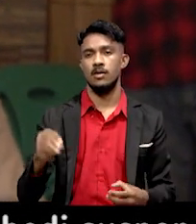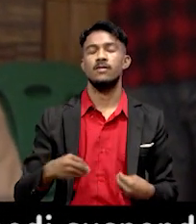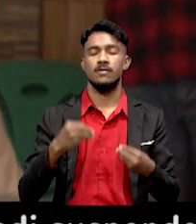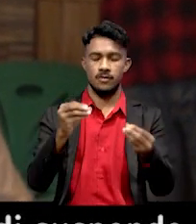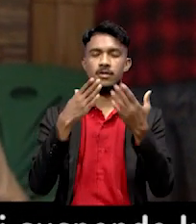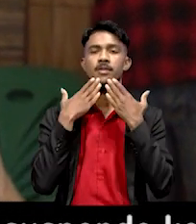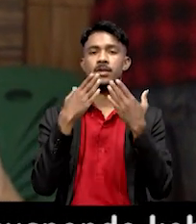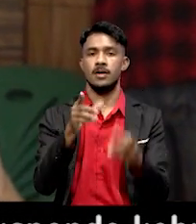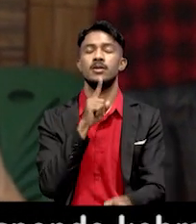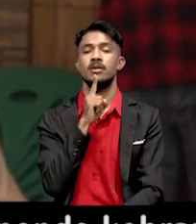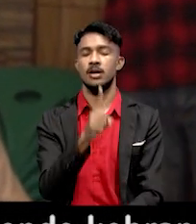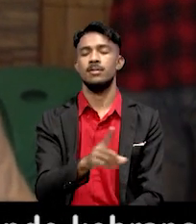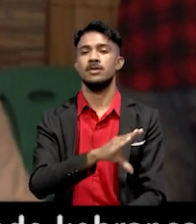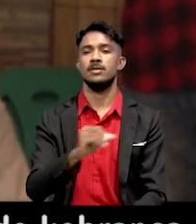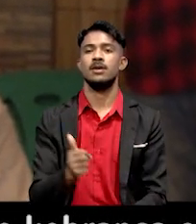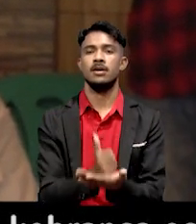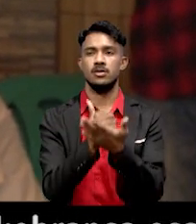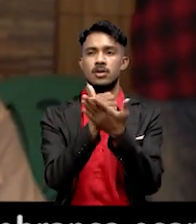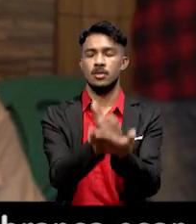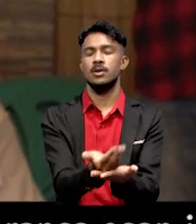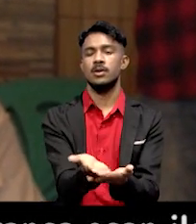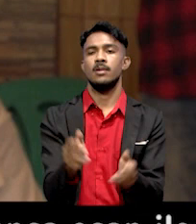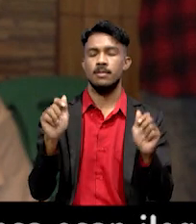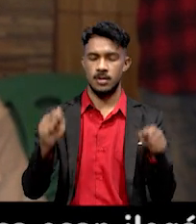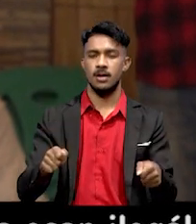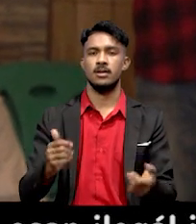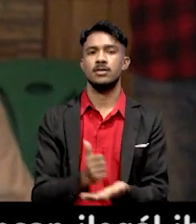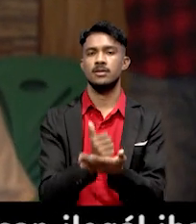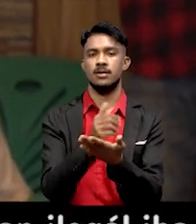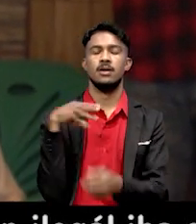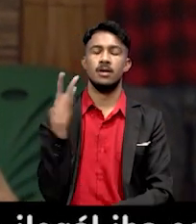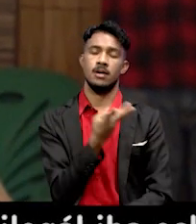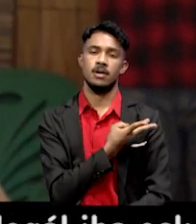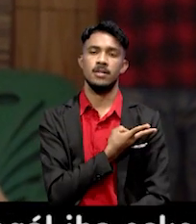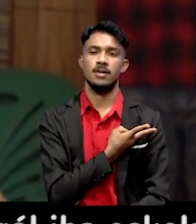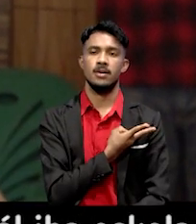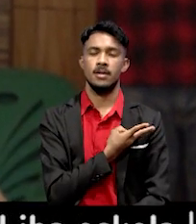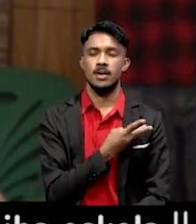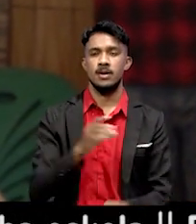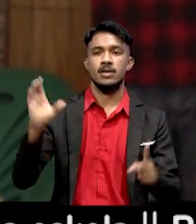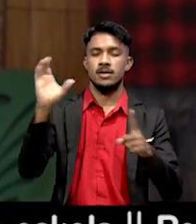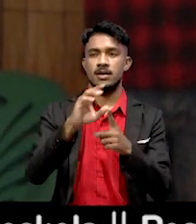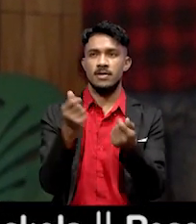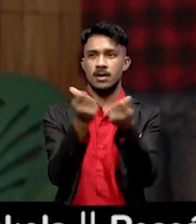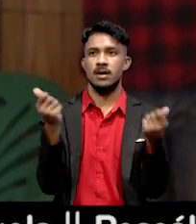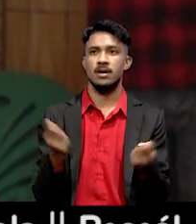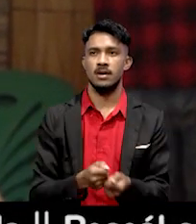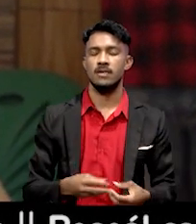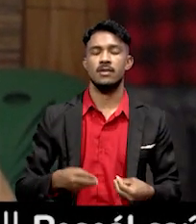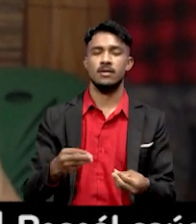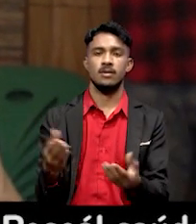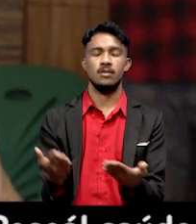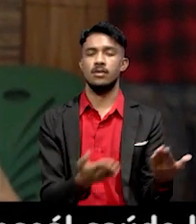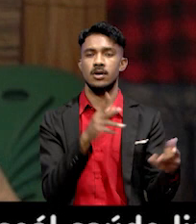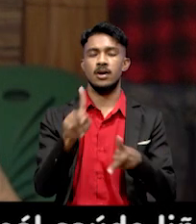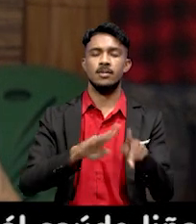so tulung hirak ini nah hirak baik tulung na ami nesa sifi aldea lor komendari sirah hutu agar di